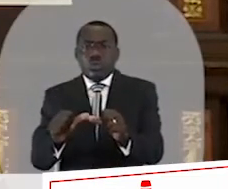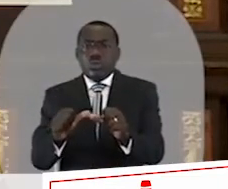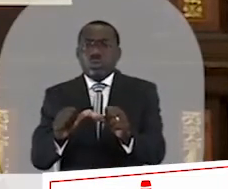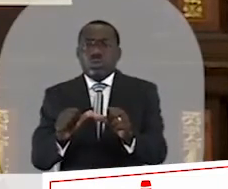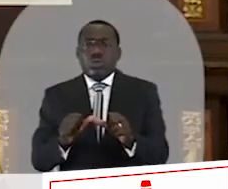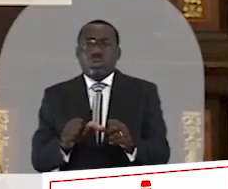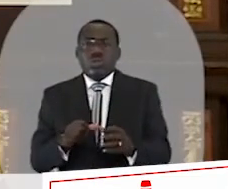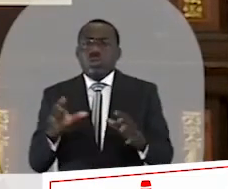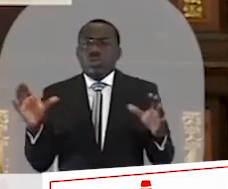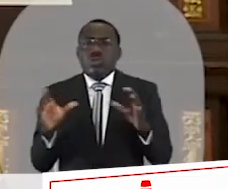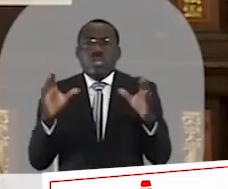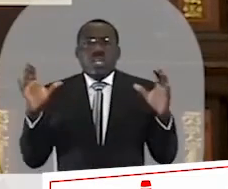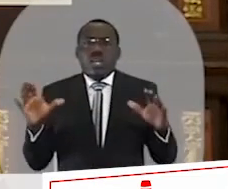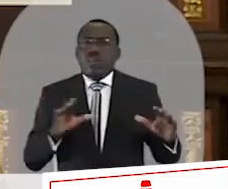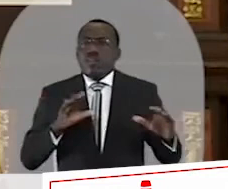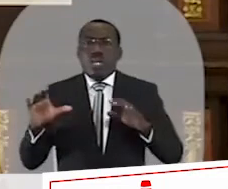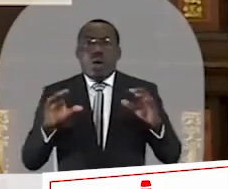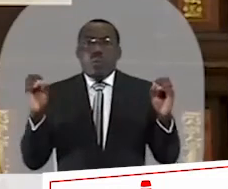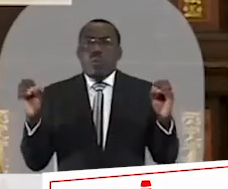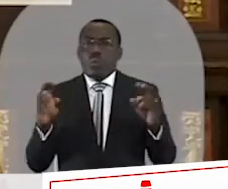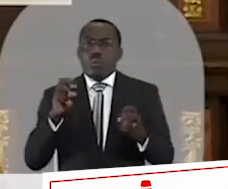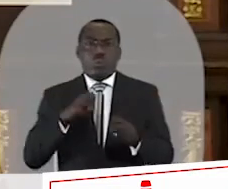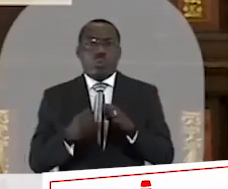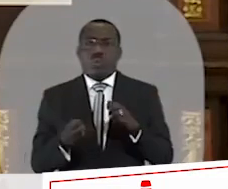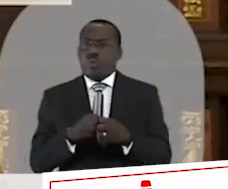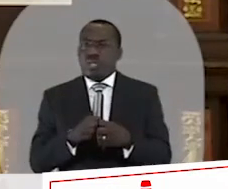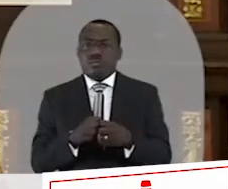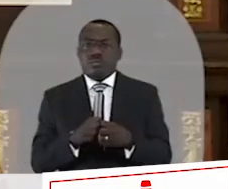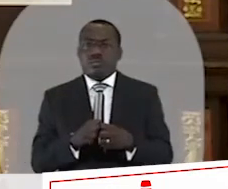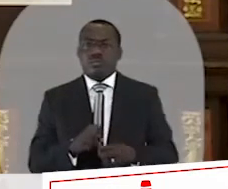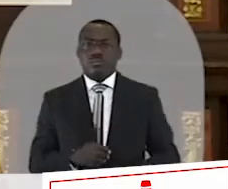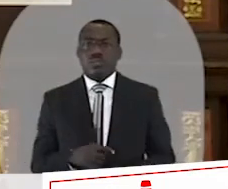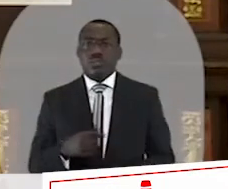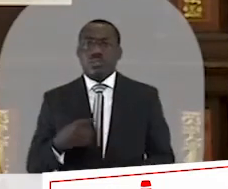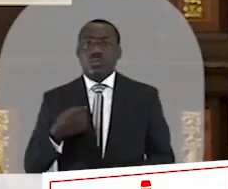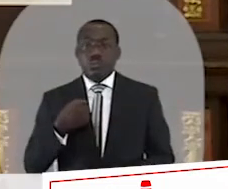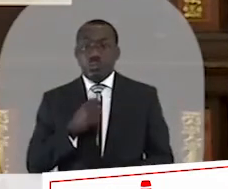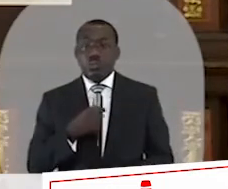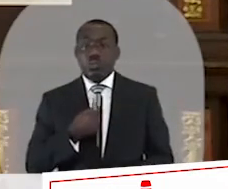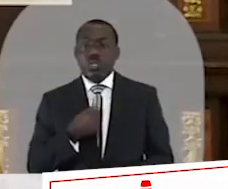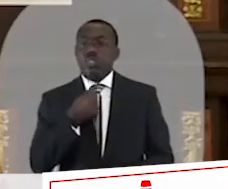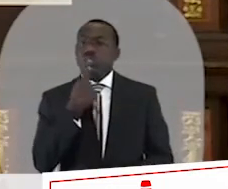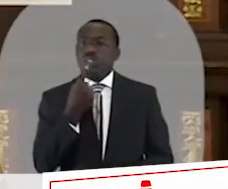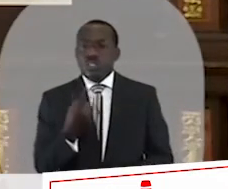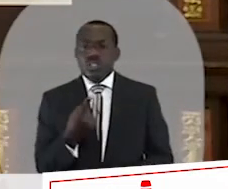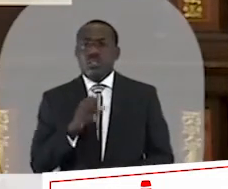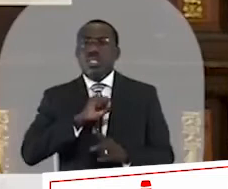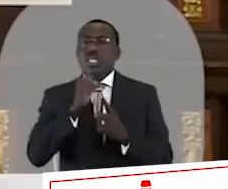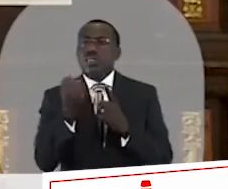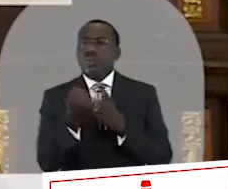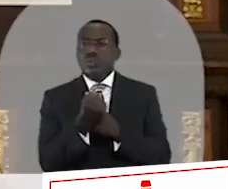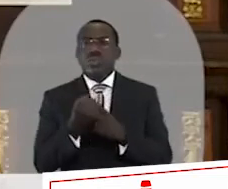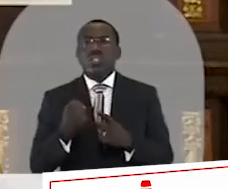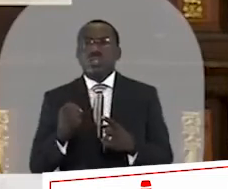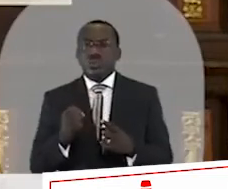reçu les condoléances du premier des gabonais en même temps que celle des autres victimes du coït 19 rappelons qu